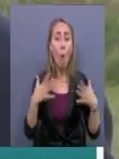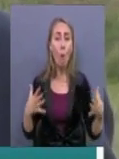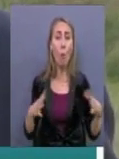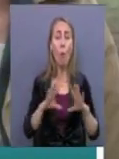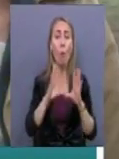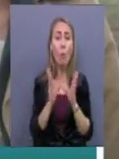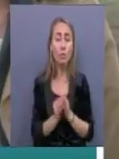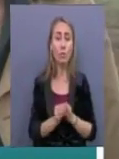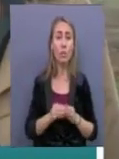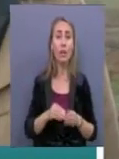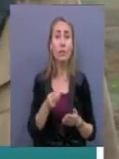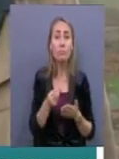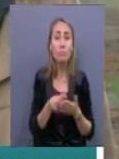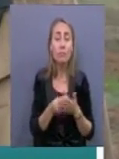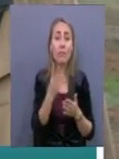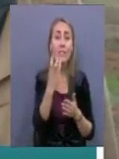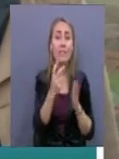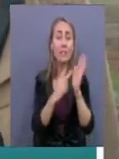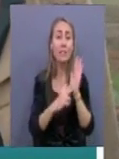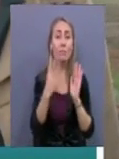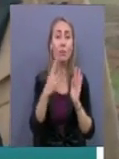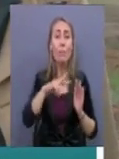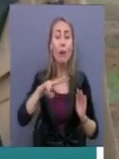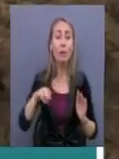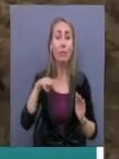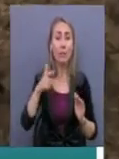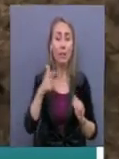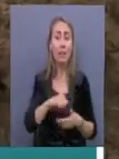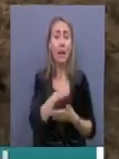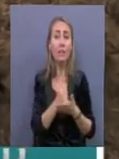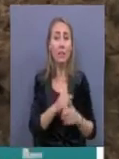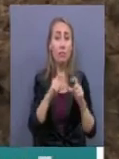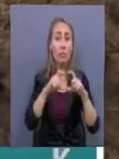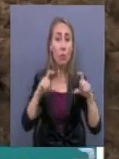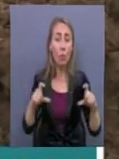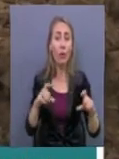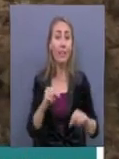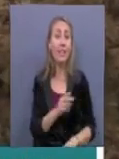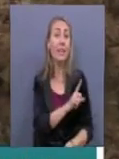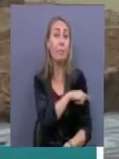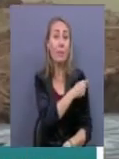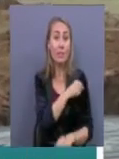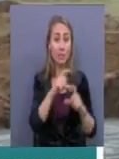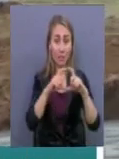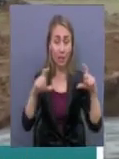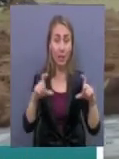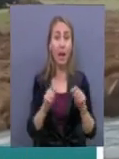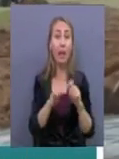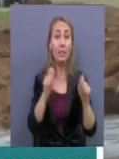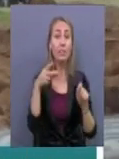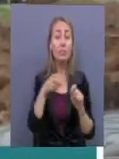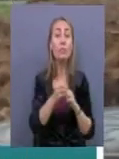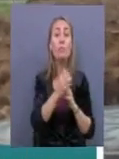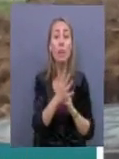дамуына баса екпін қойып отыр. Қазір Қостомарға 19 шақырым су құбыры тартылып, 374 миллион теңгеге ауылішілік жол жөнделмек.